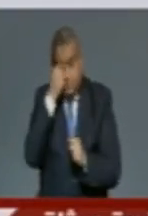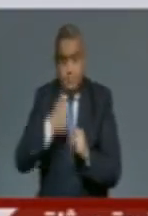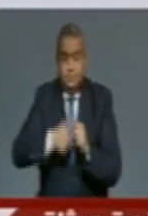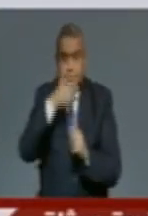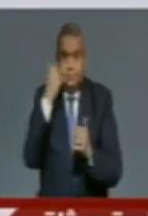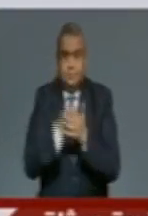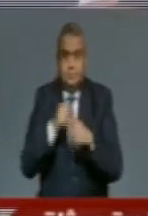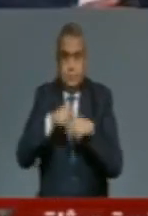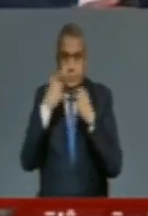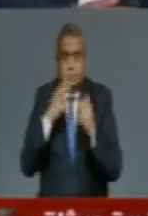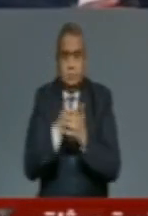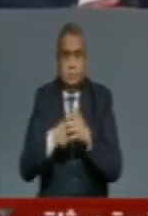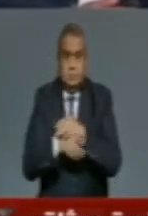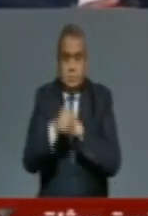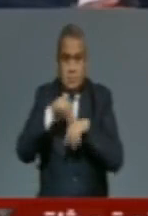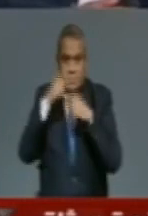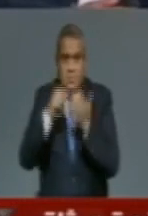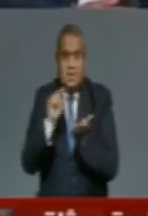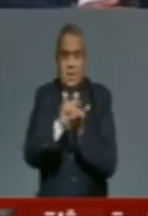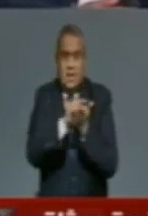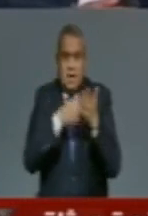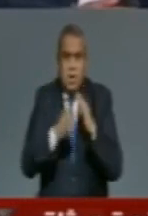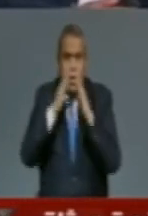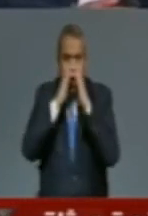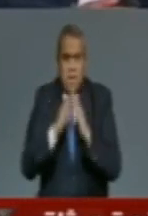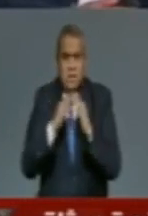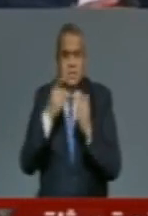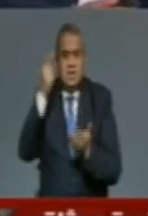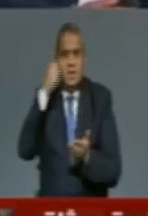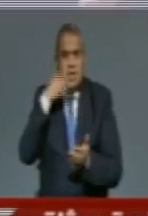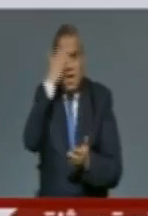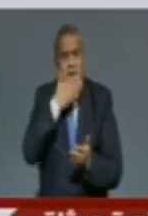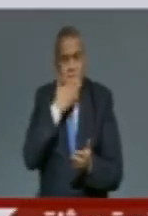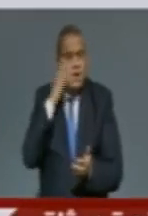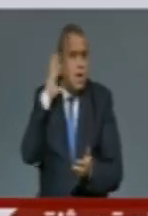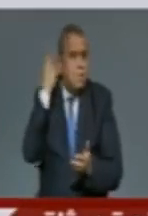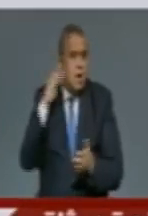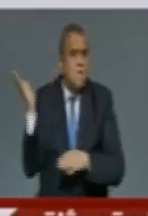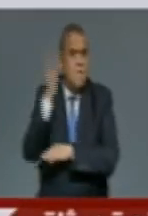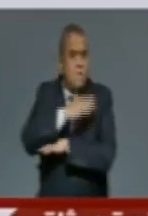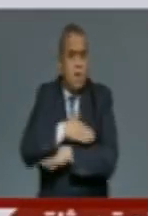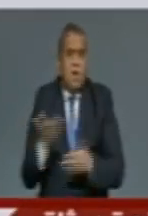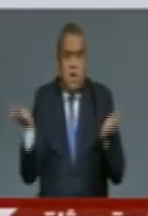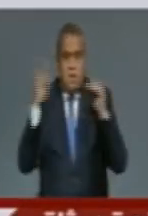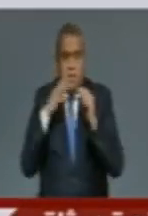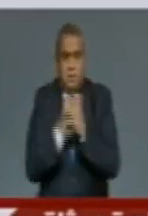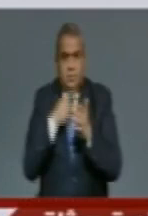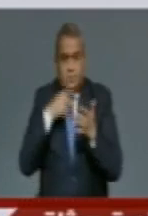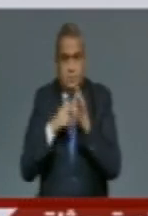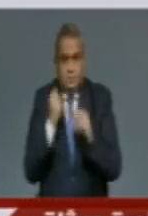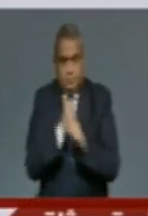وعباء أكبر على الدول النامية والذات اقتصاديات يعني هشة، ويمكن